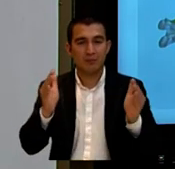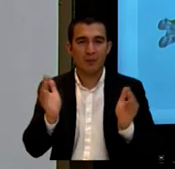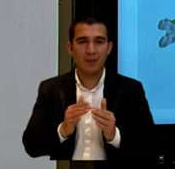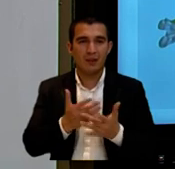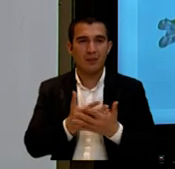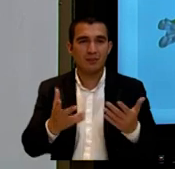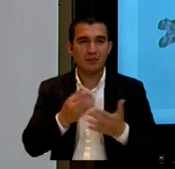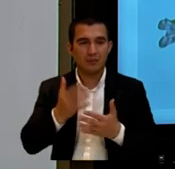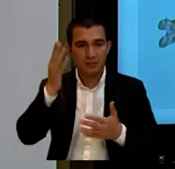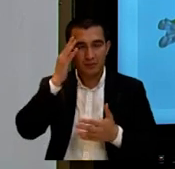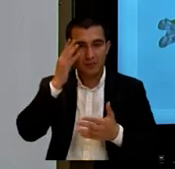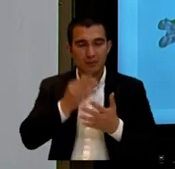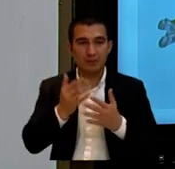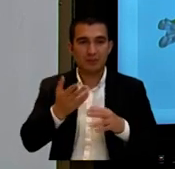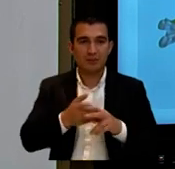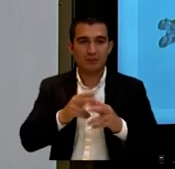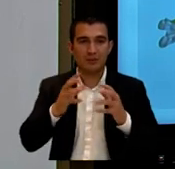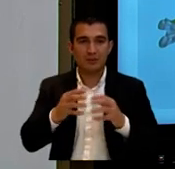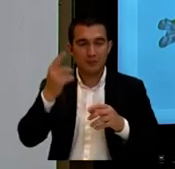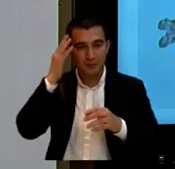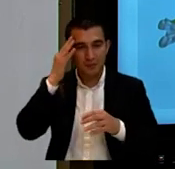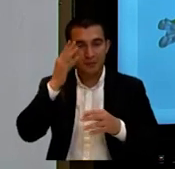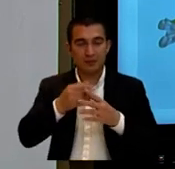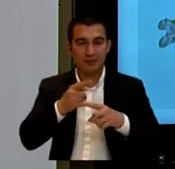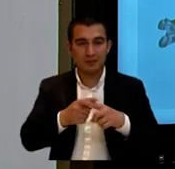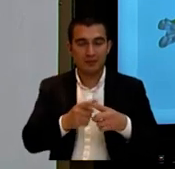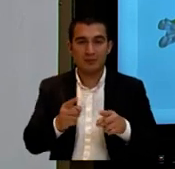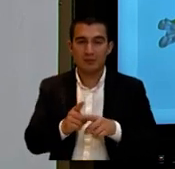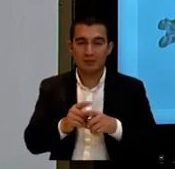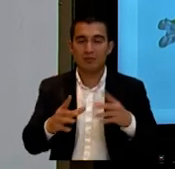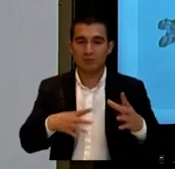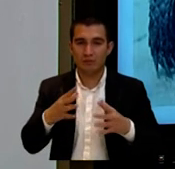алыдингі мияниң ярым шарларға болунышы білен қарактердігенады.